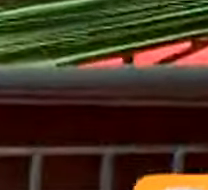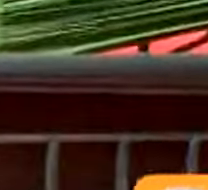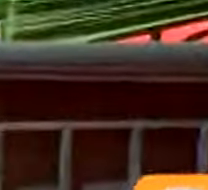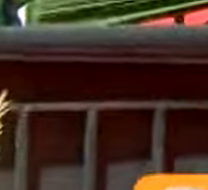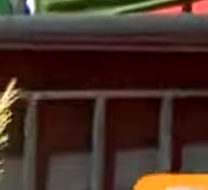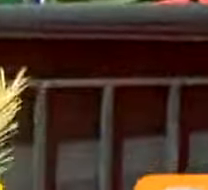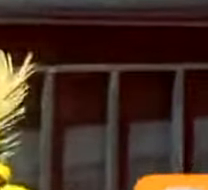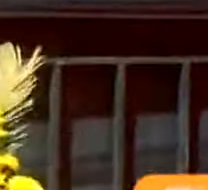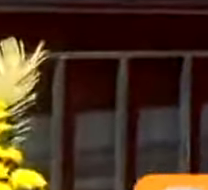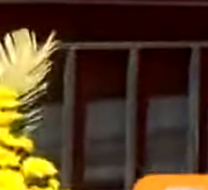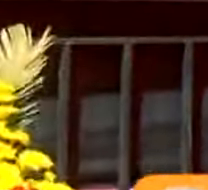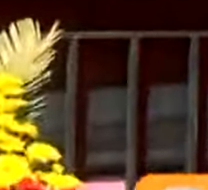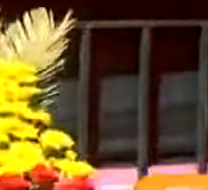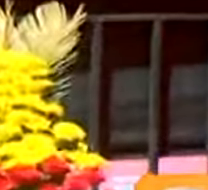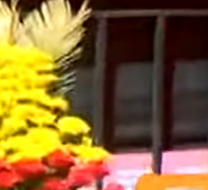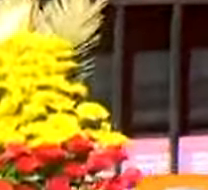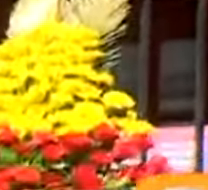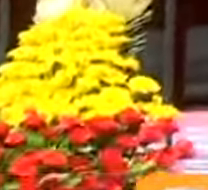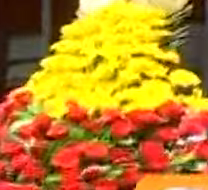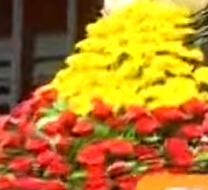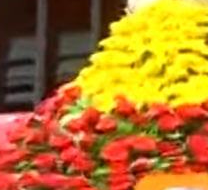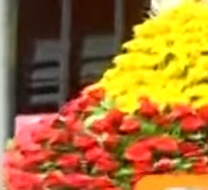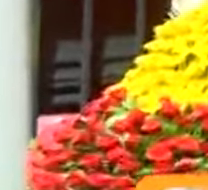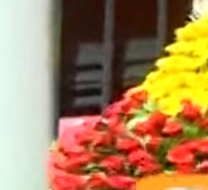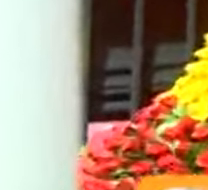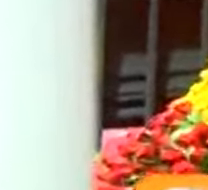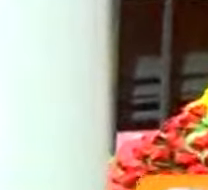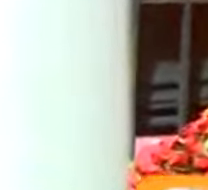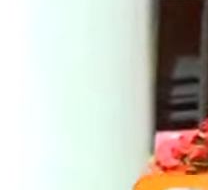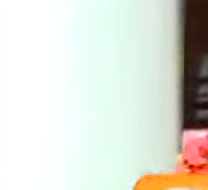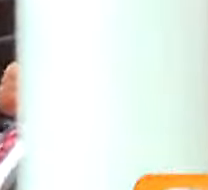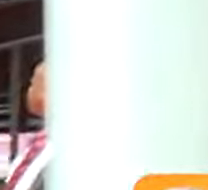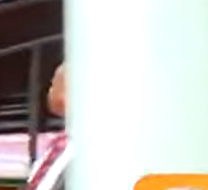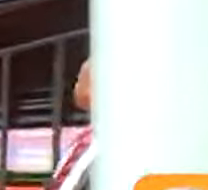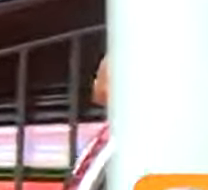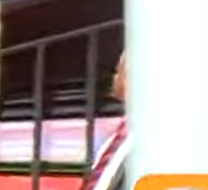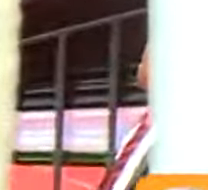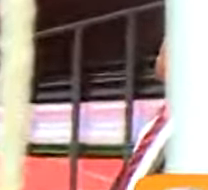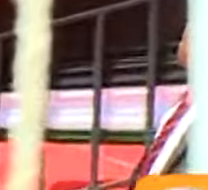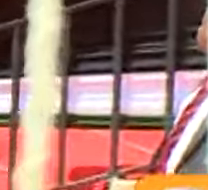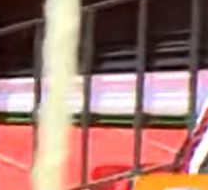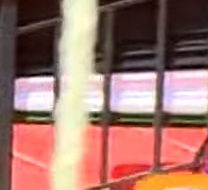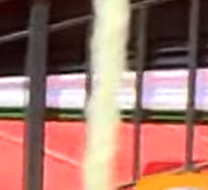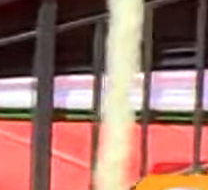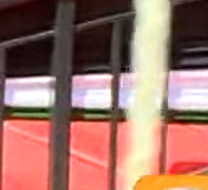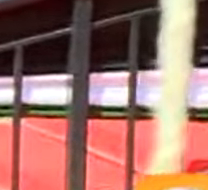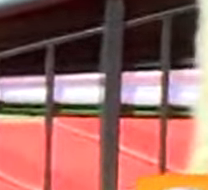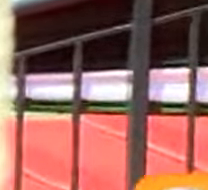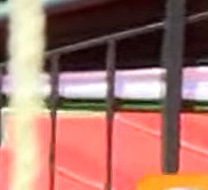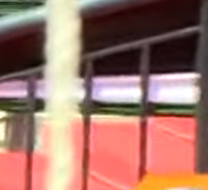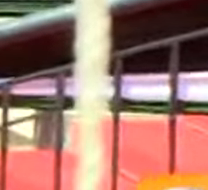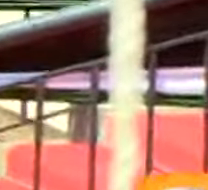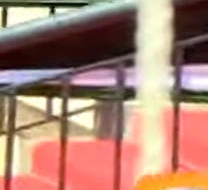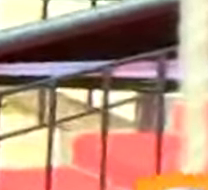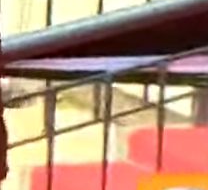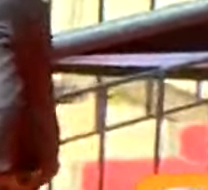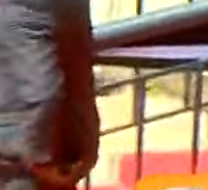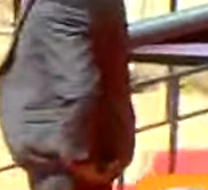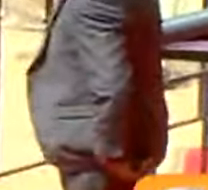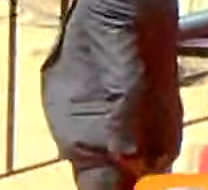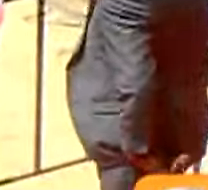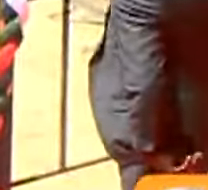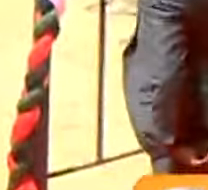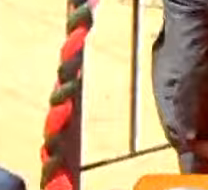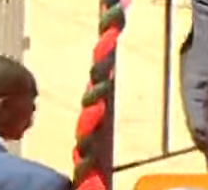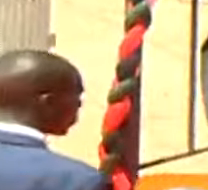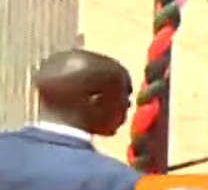nitaomba ukubaliwe kuondoka. Shukran Mheshimiwa Rais kwa kuwa nasi siku ya leo na ujumbe